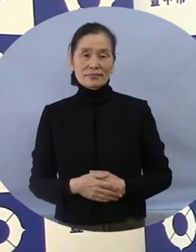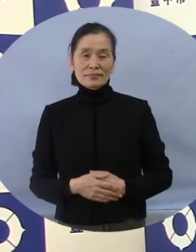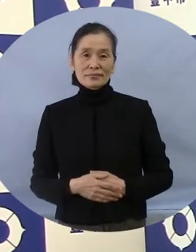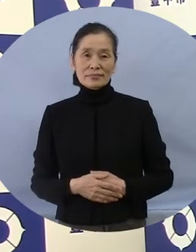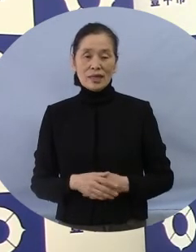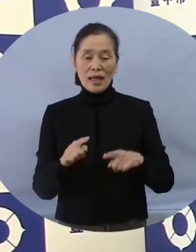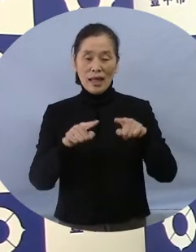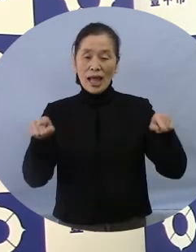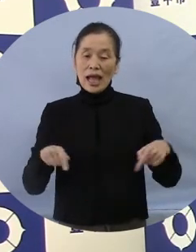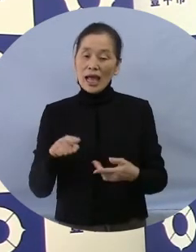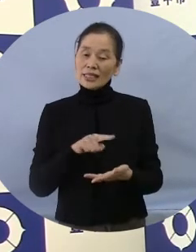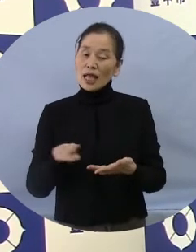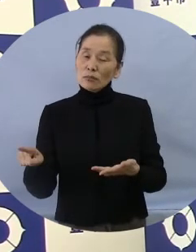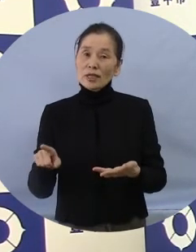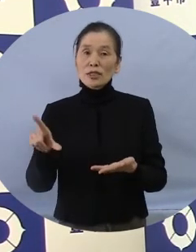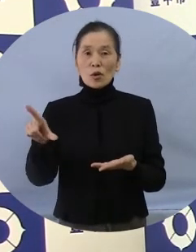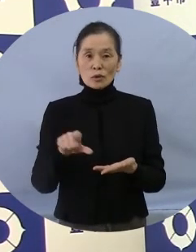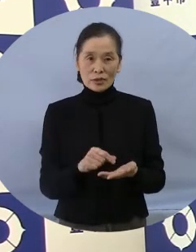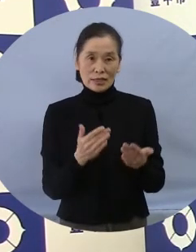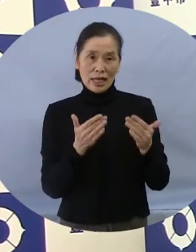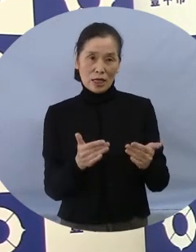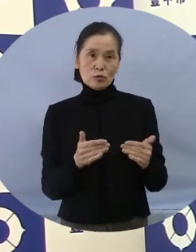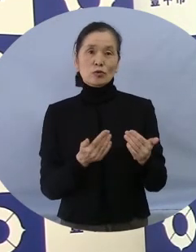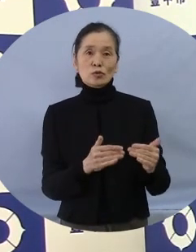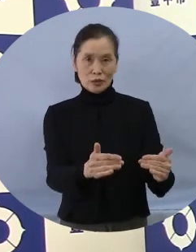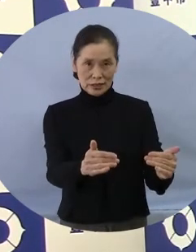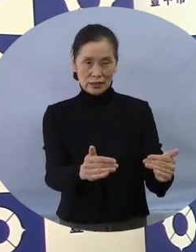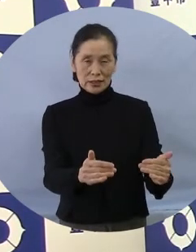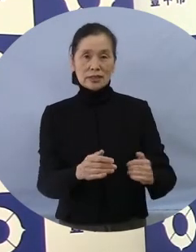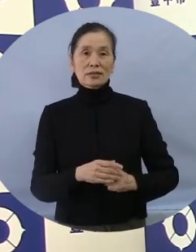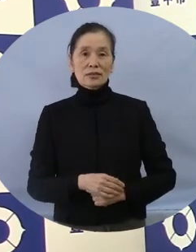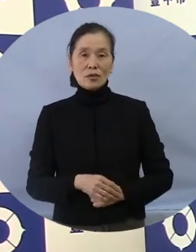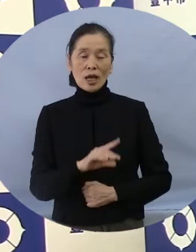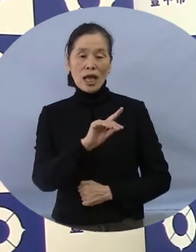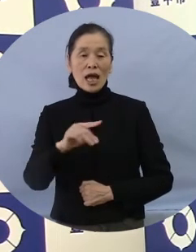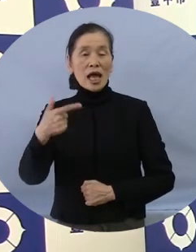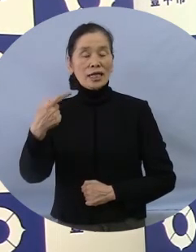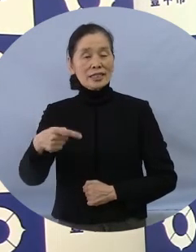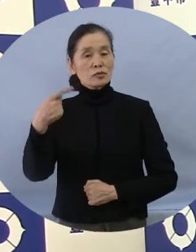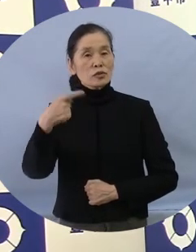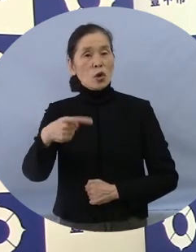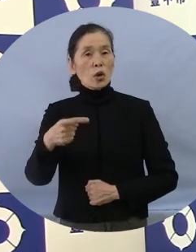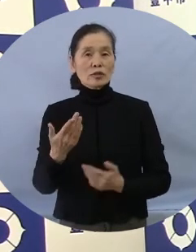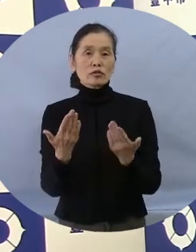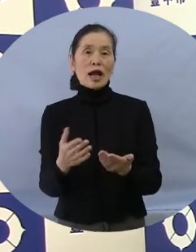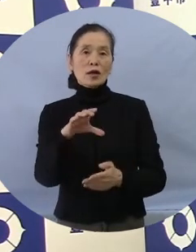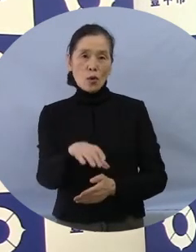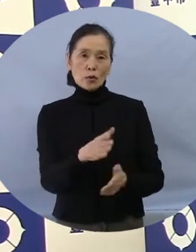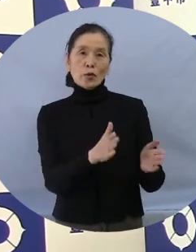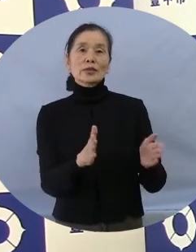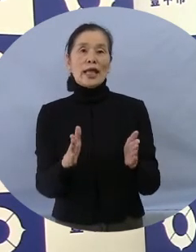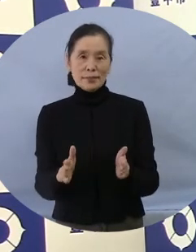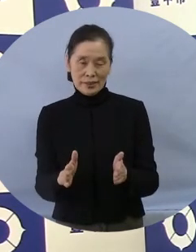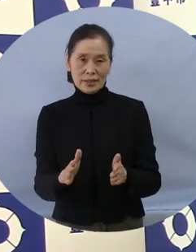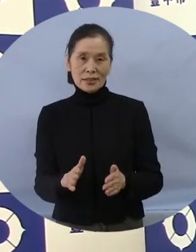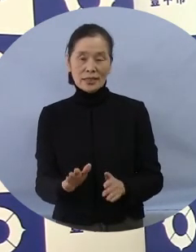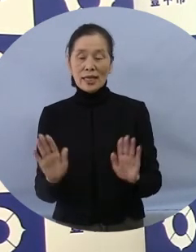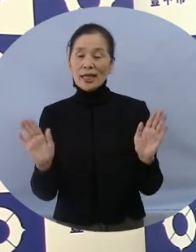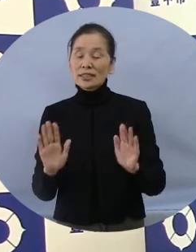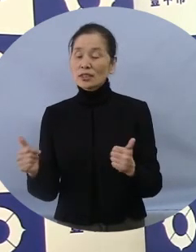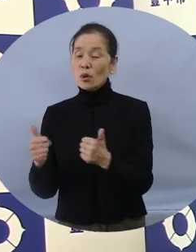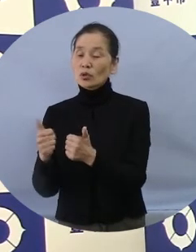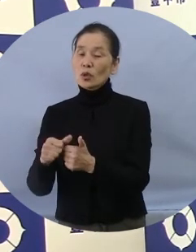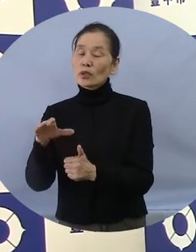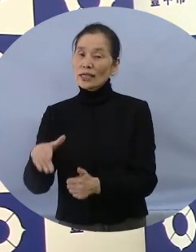タブレットを活用した学習の推進や義務教育学校の整備、児童相談所の